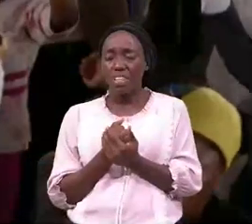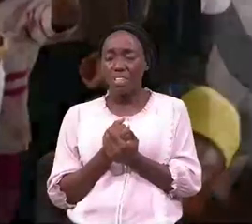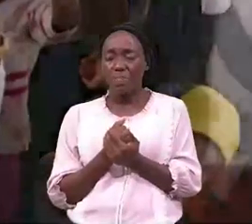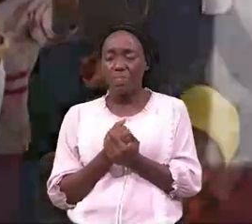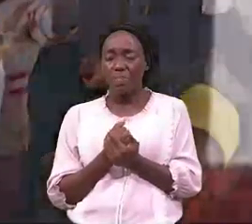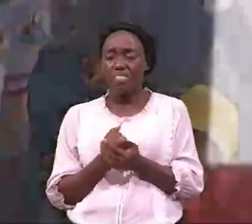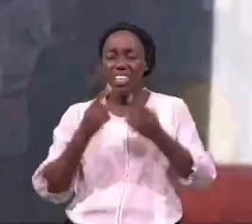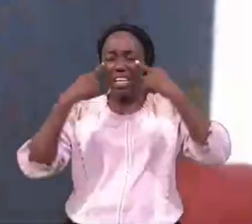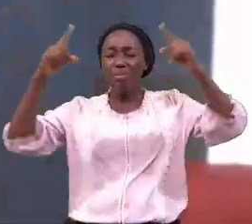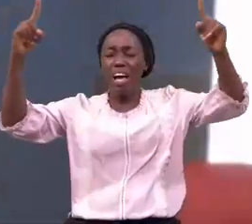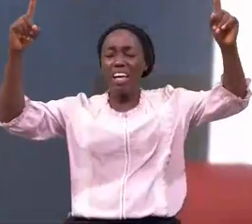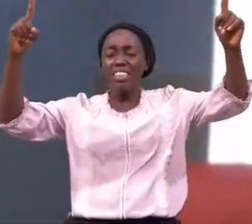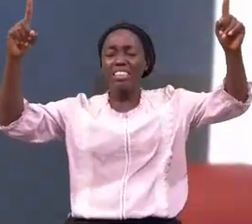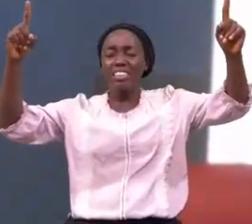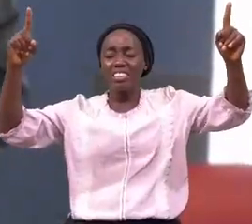Réussis.